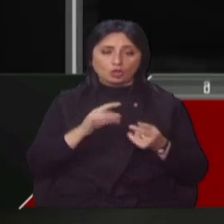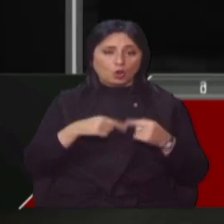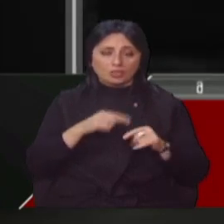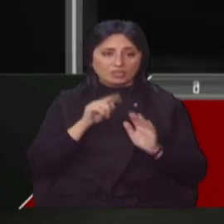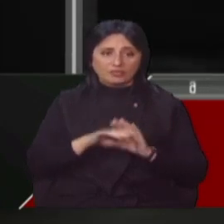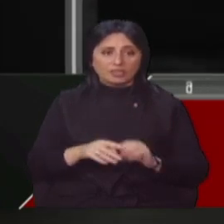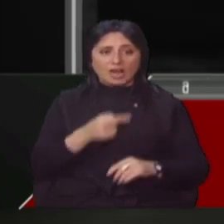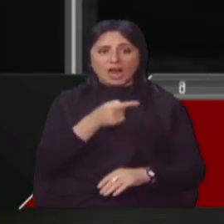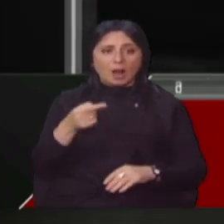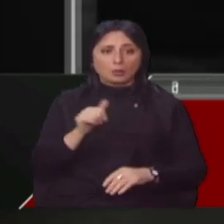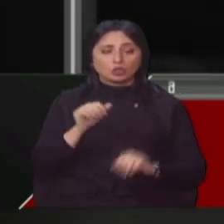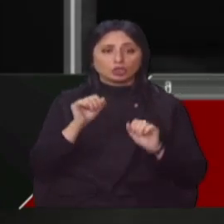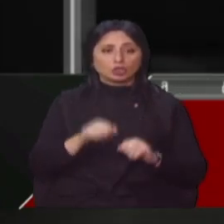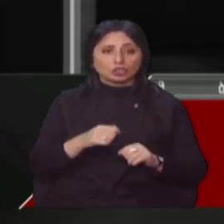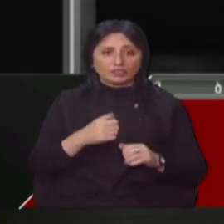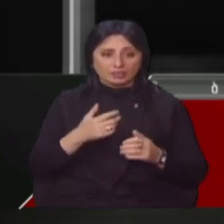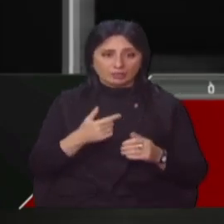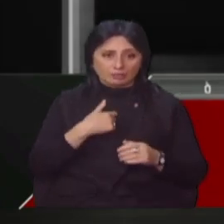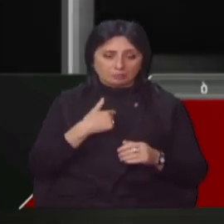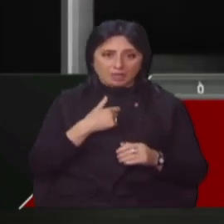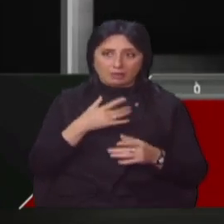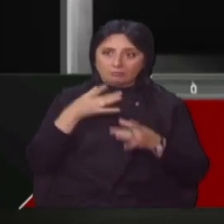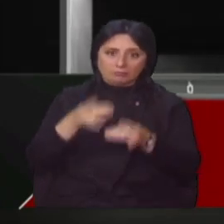ერევა. გამორიცხულია, როგორ შეიძლება მიკერძოებული იყო,